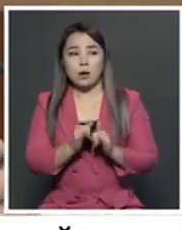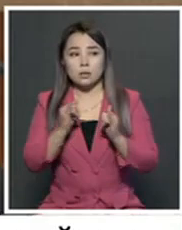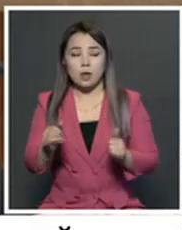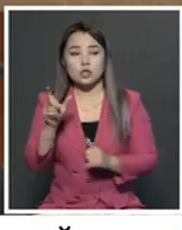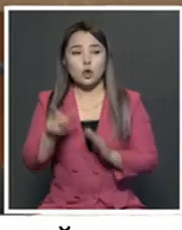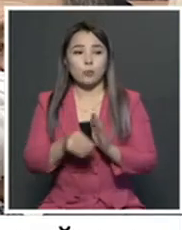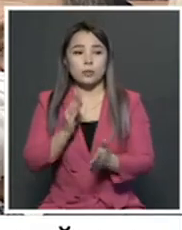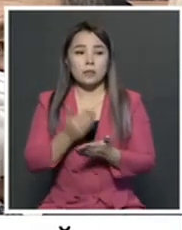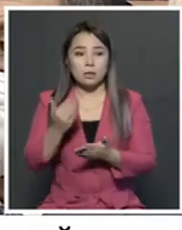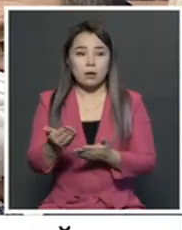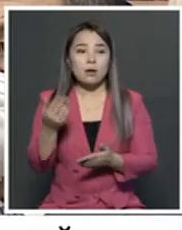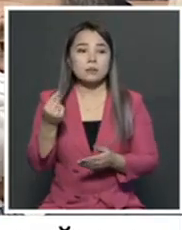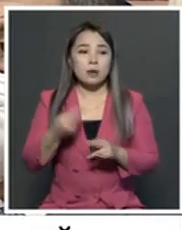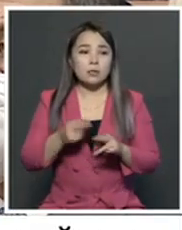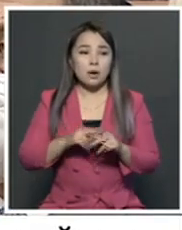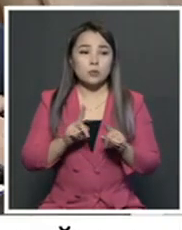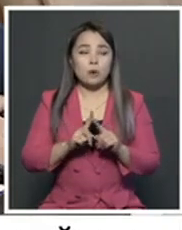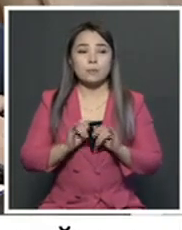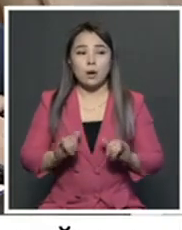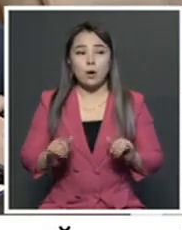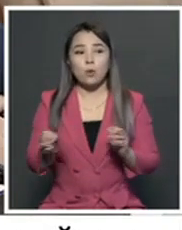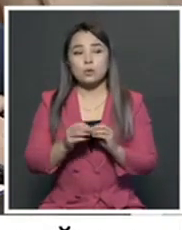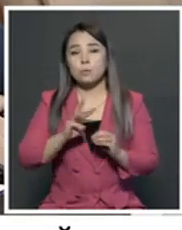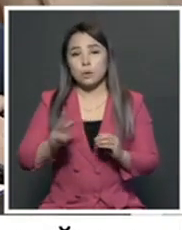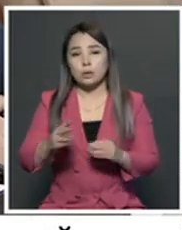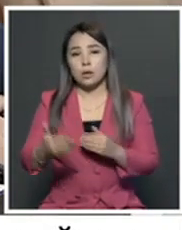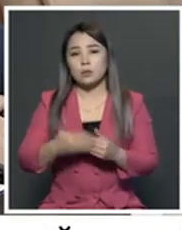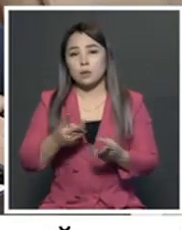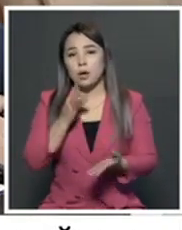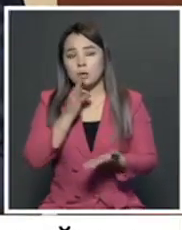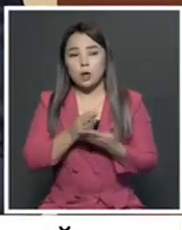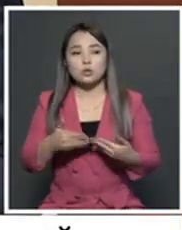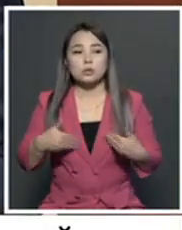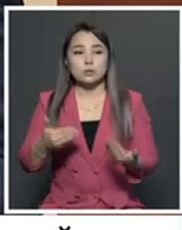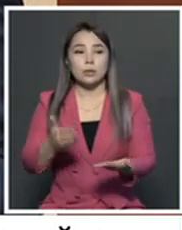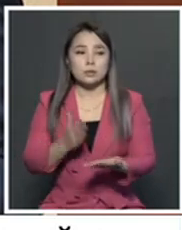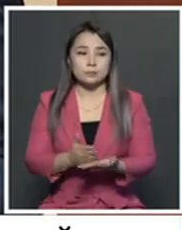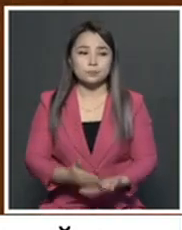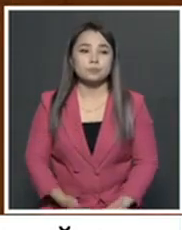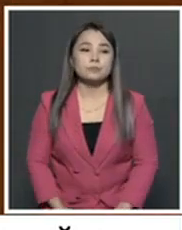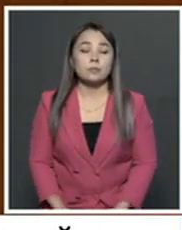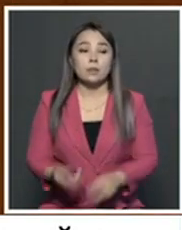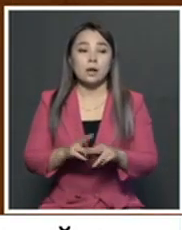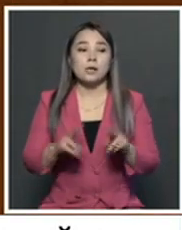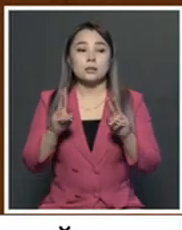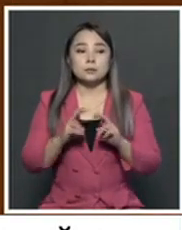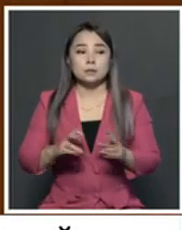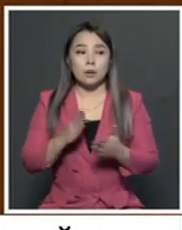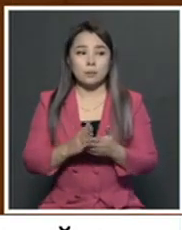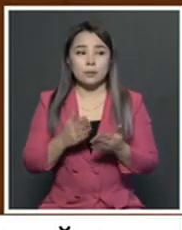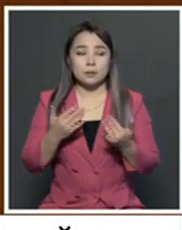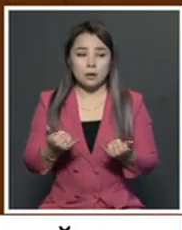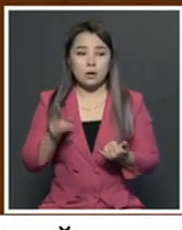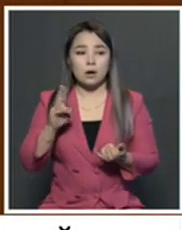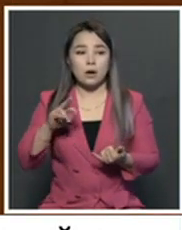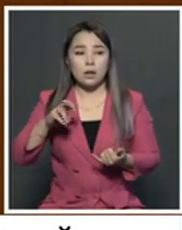депутаттар олардың қаржы капиталы кем дегенде 10 миллион теңге болу керек деп ұсыныс жасап отыр. пересмотр требований коллекторским